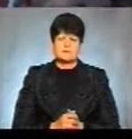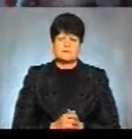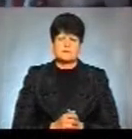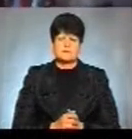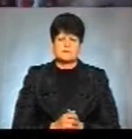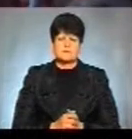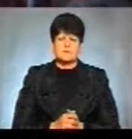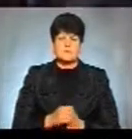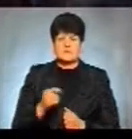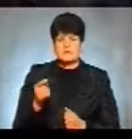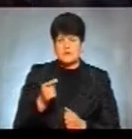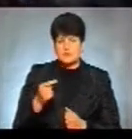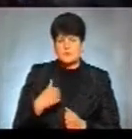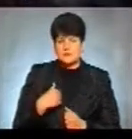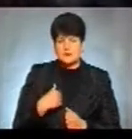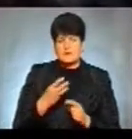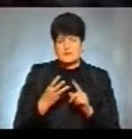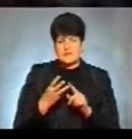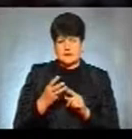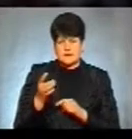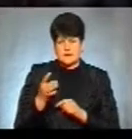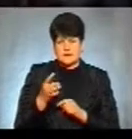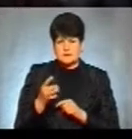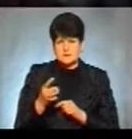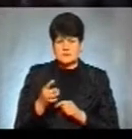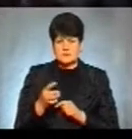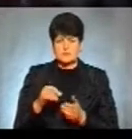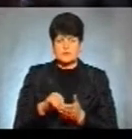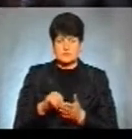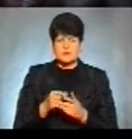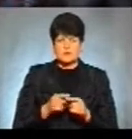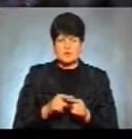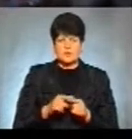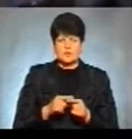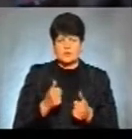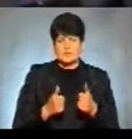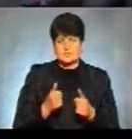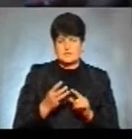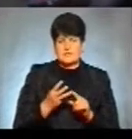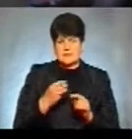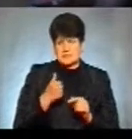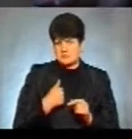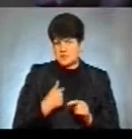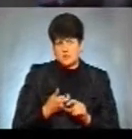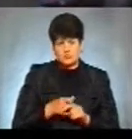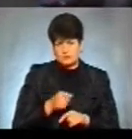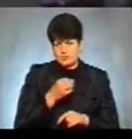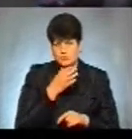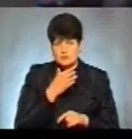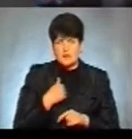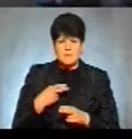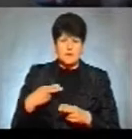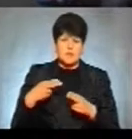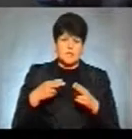В Тернополі я вже в третій раз участвую в цьому конкурсі третій рік. Мені дуже подобається. Я приїхала